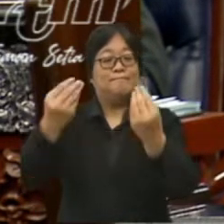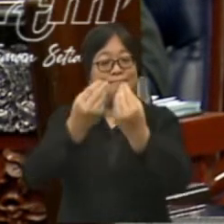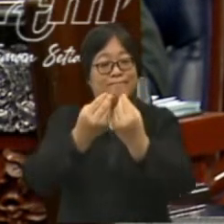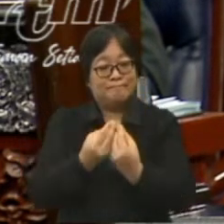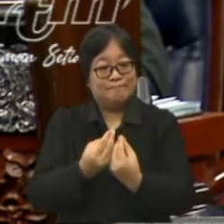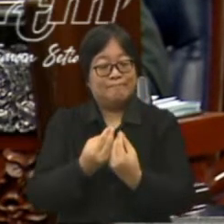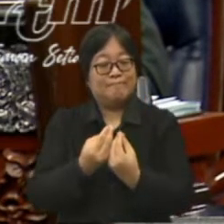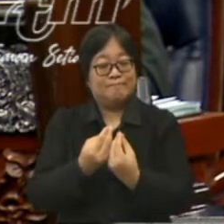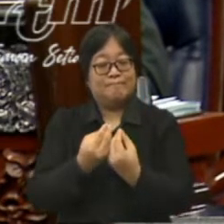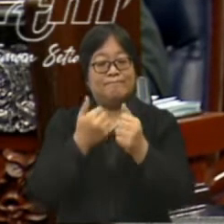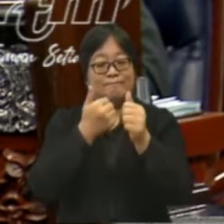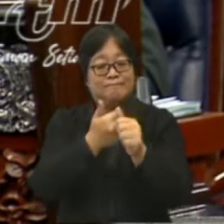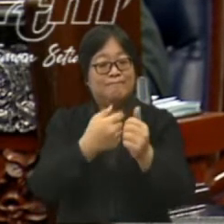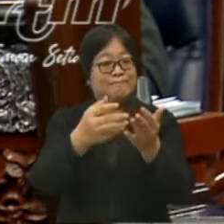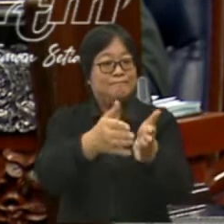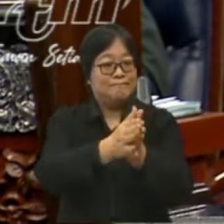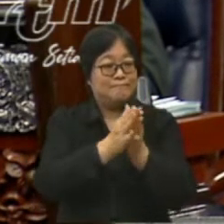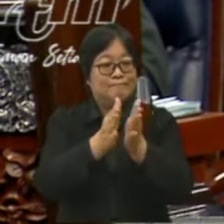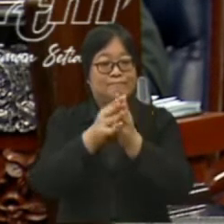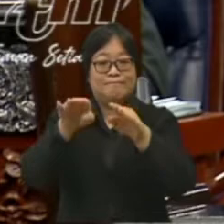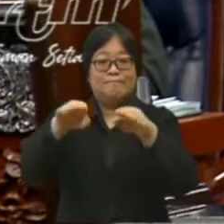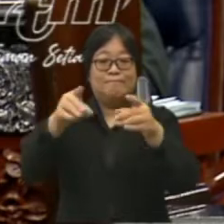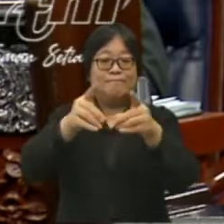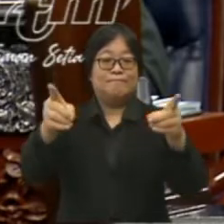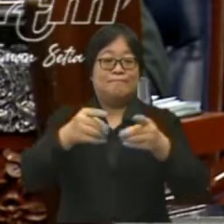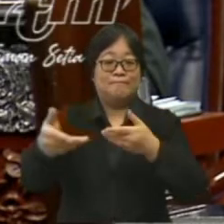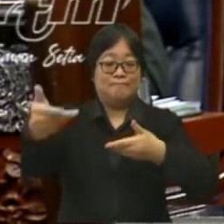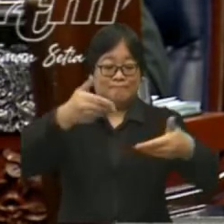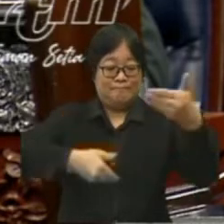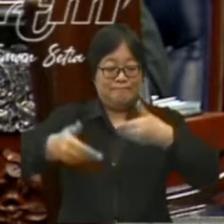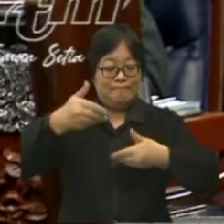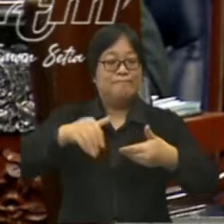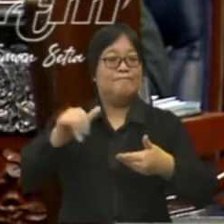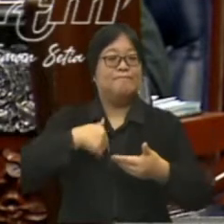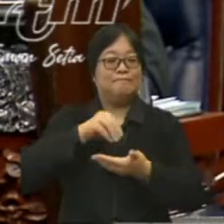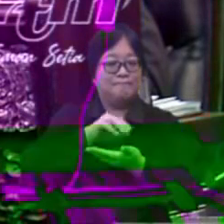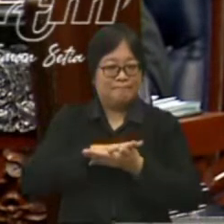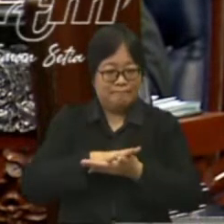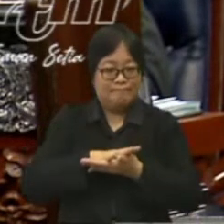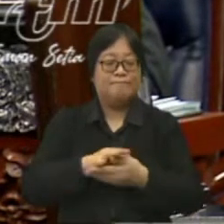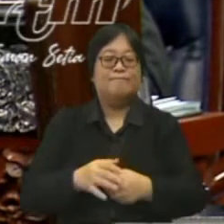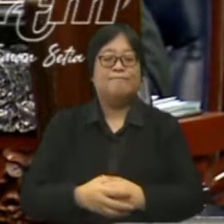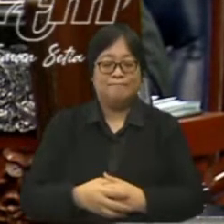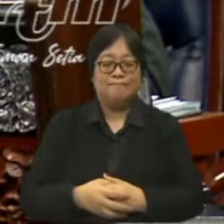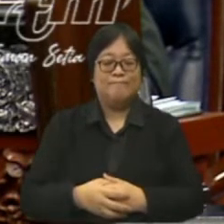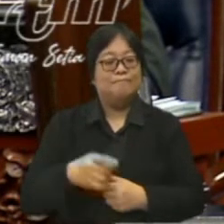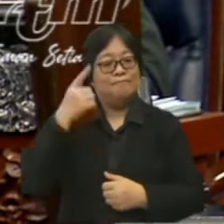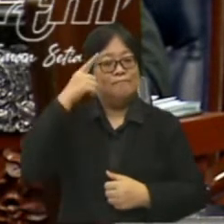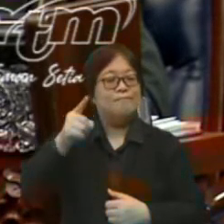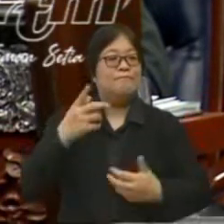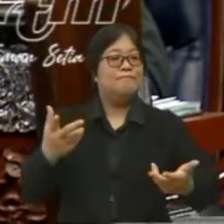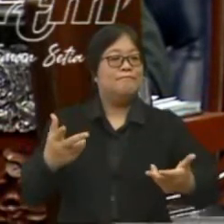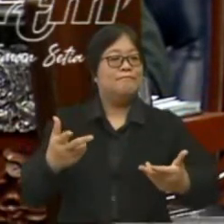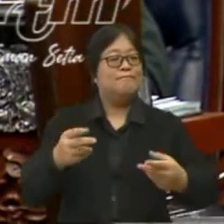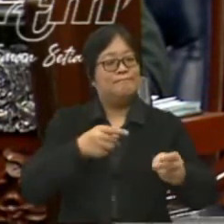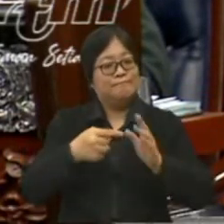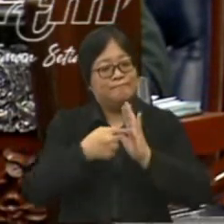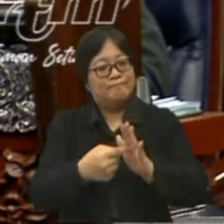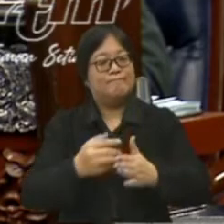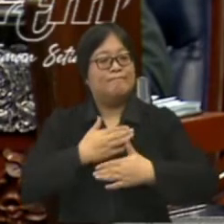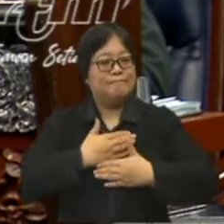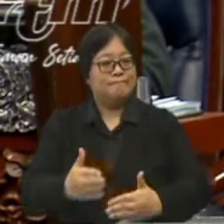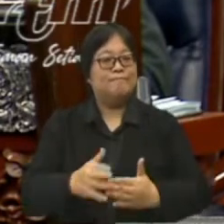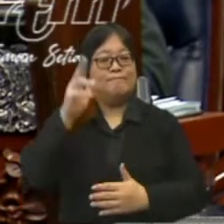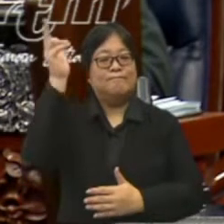Ana mengikut permintaan di peringkat daerah tersebut juga diambil giro yang Hormat Bagi melahirkan keprihatinan kerajaan